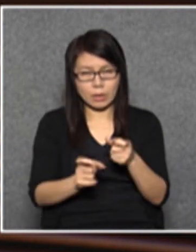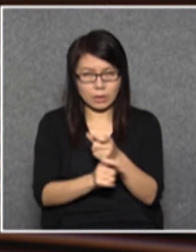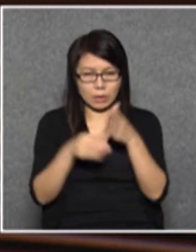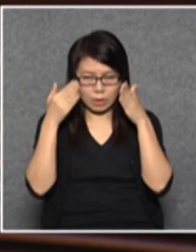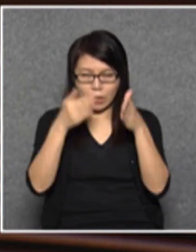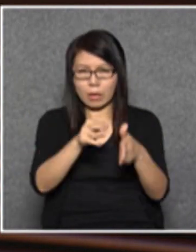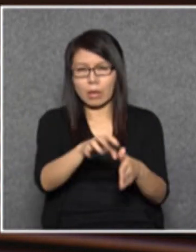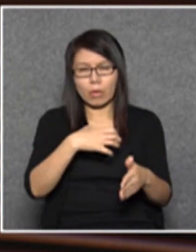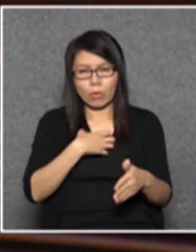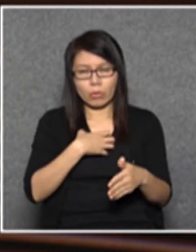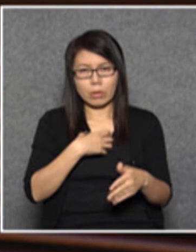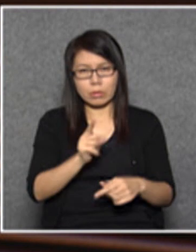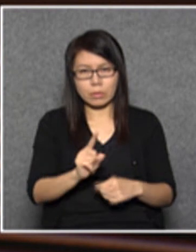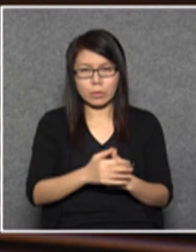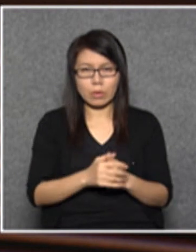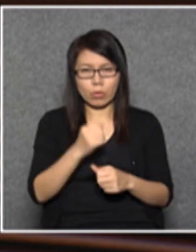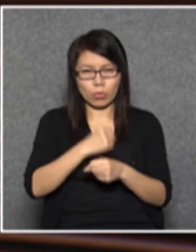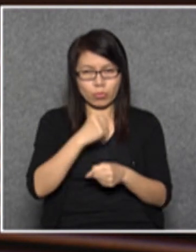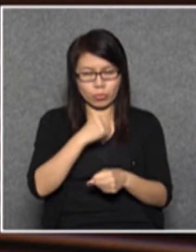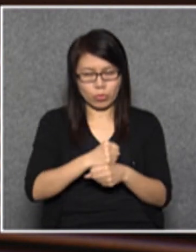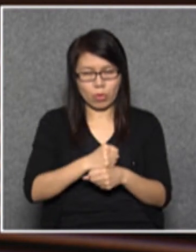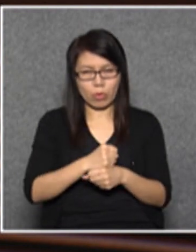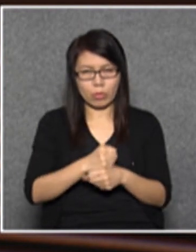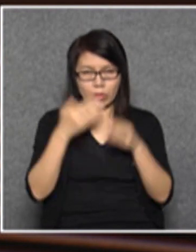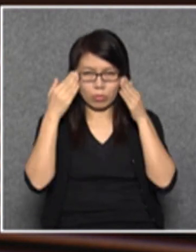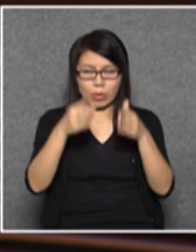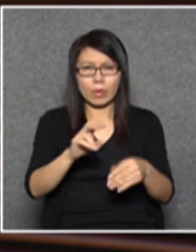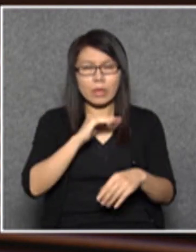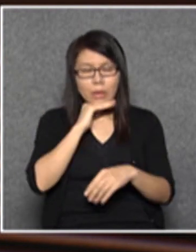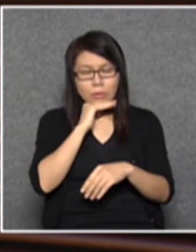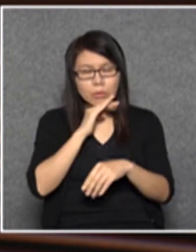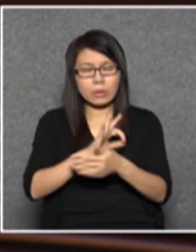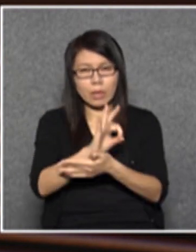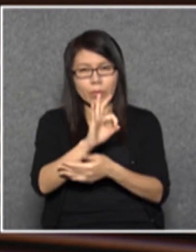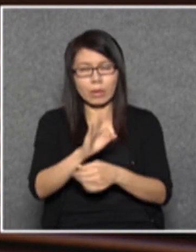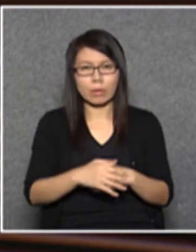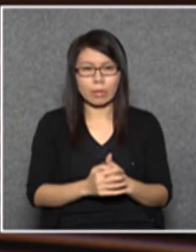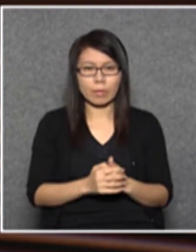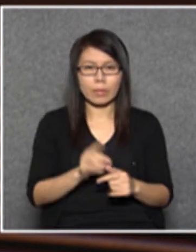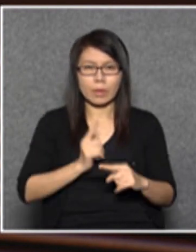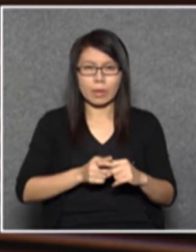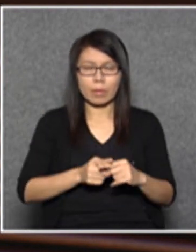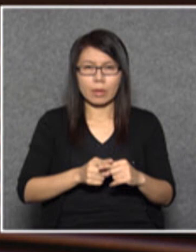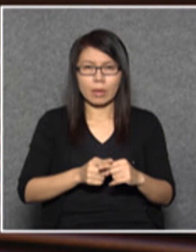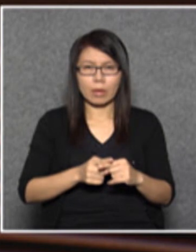睇，從一個就業的角度去睇，如果我要挺多三年，我哋係咪一條走咗一條